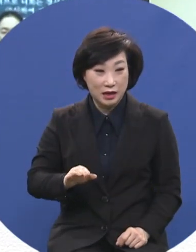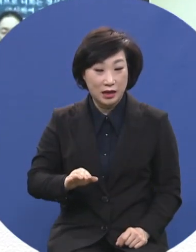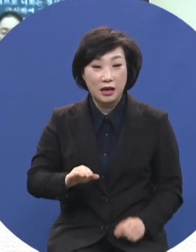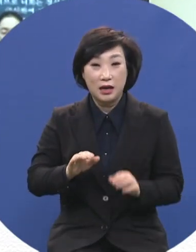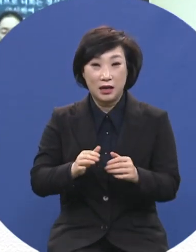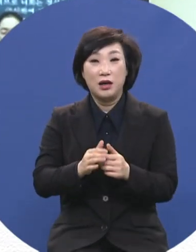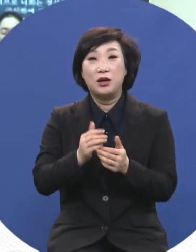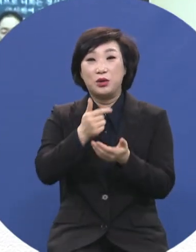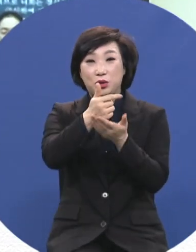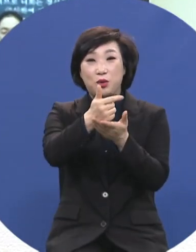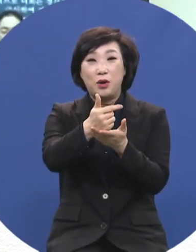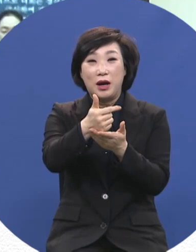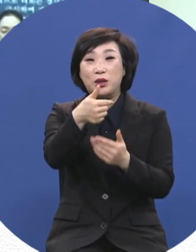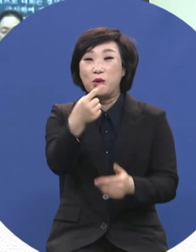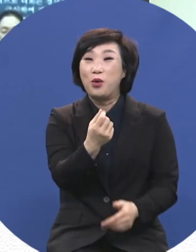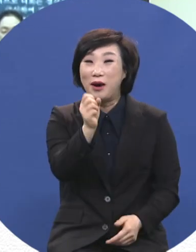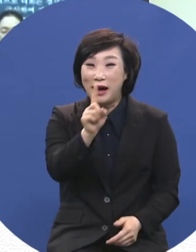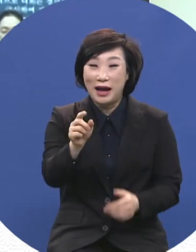노아야,